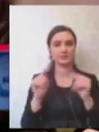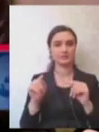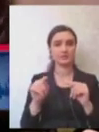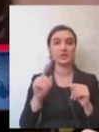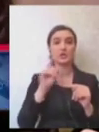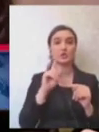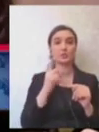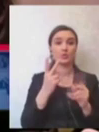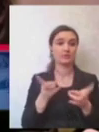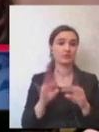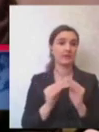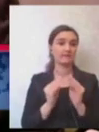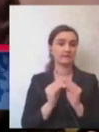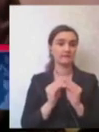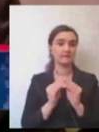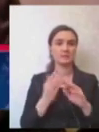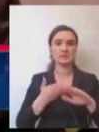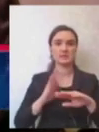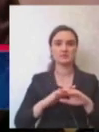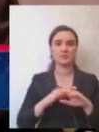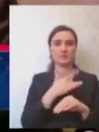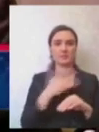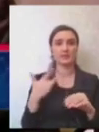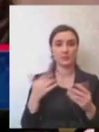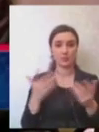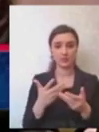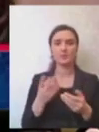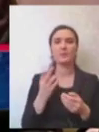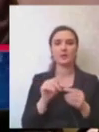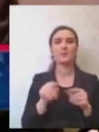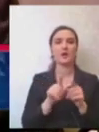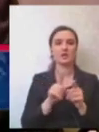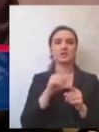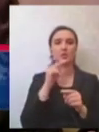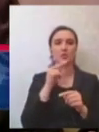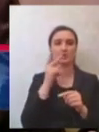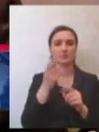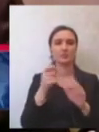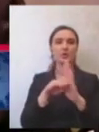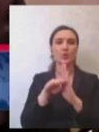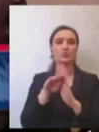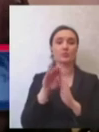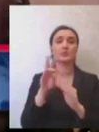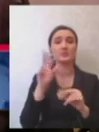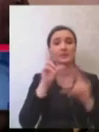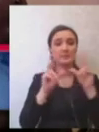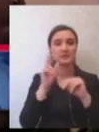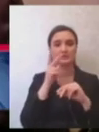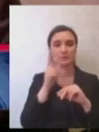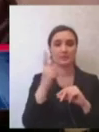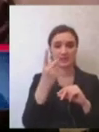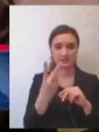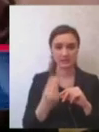გრჩება კვლავ მძიმე პნევმონიით, თუმცა აქაც უკვე შეინიშნება გაუმჯობესება და ალბათ იმედი მაქვს, რომ ერთ-ორ დღეში